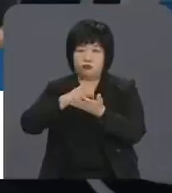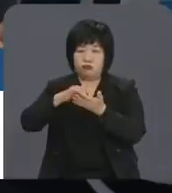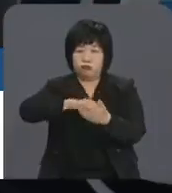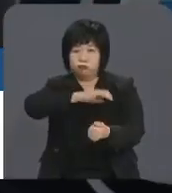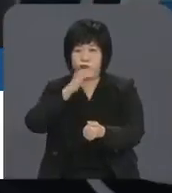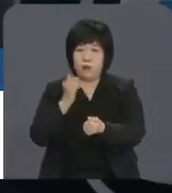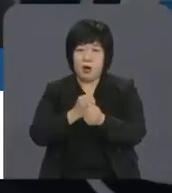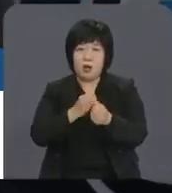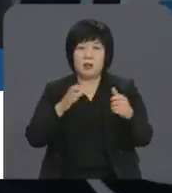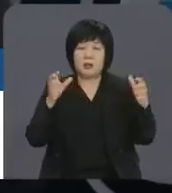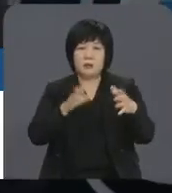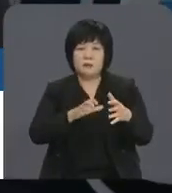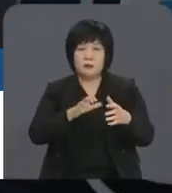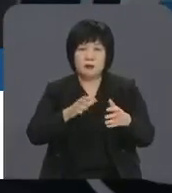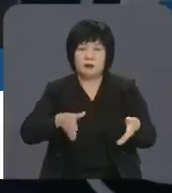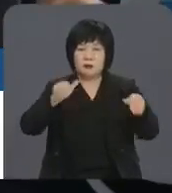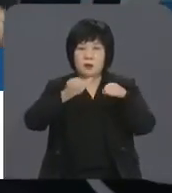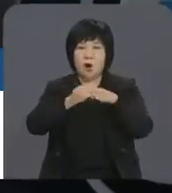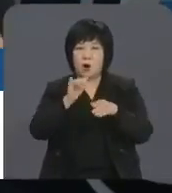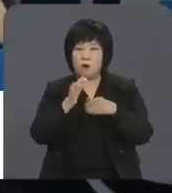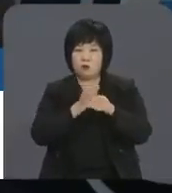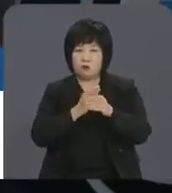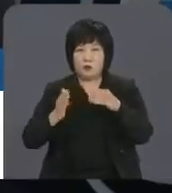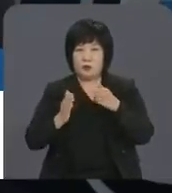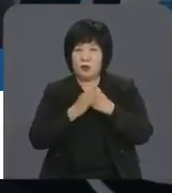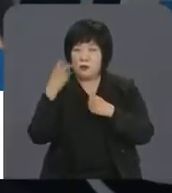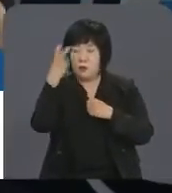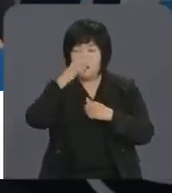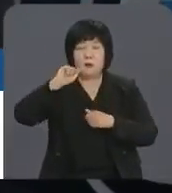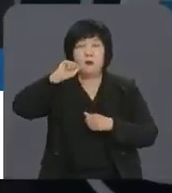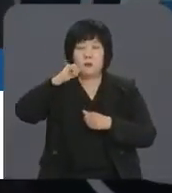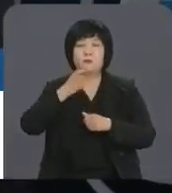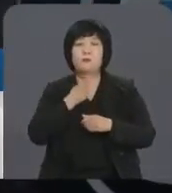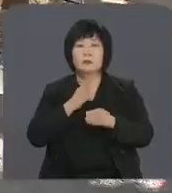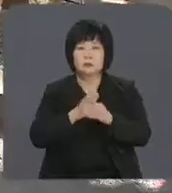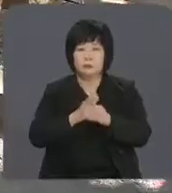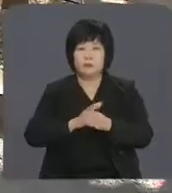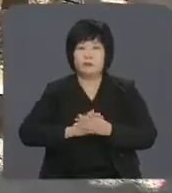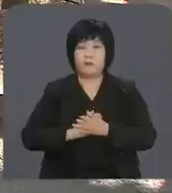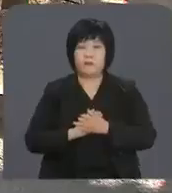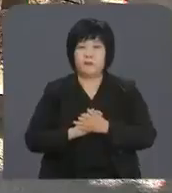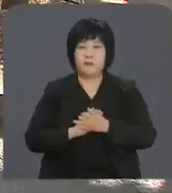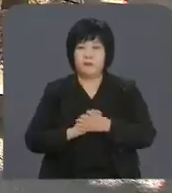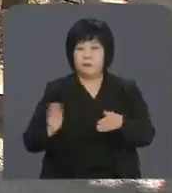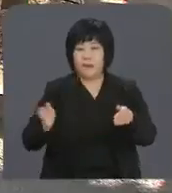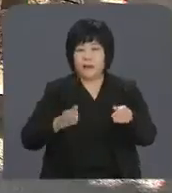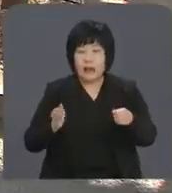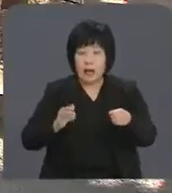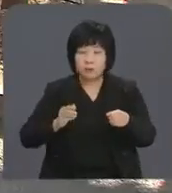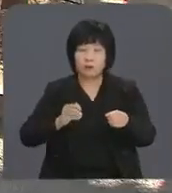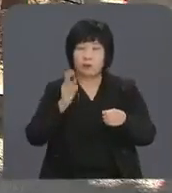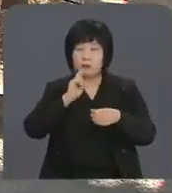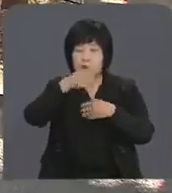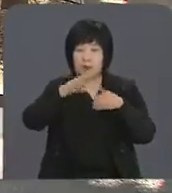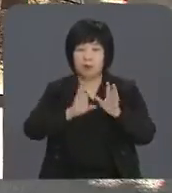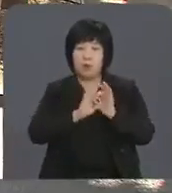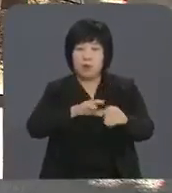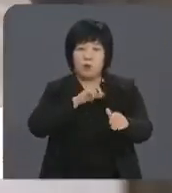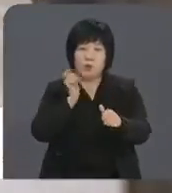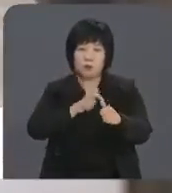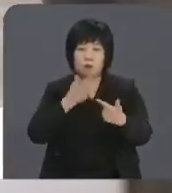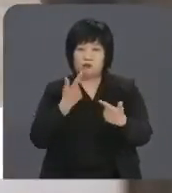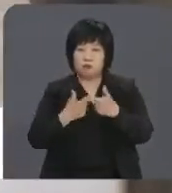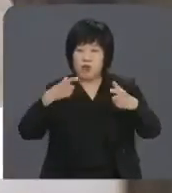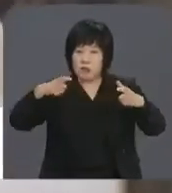있는 집단 시 세리 있다보니까 검사의 굉장히 어려움이 있습니다 장구 음악실 관련 학진 자는 부산에서만